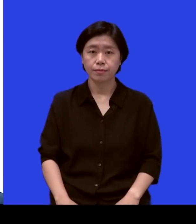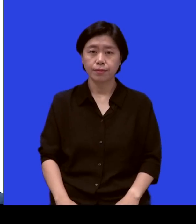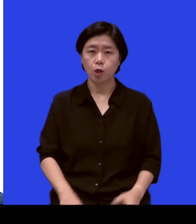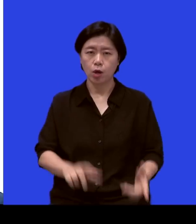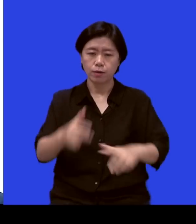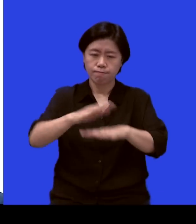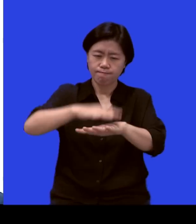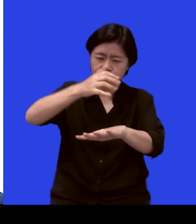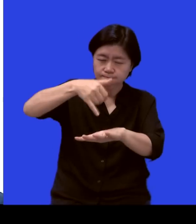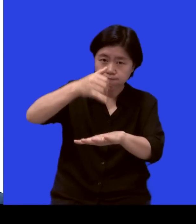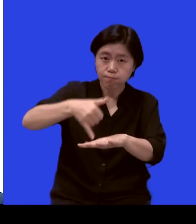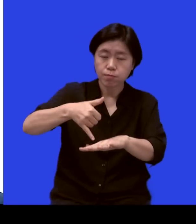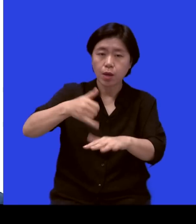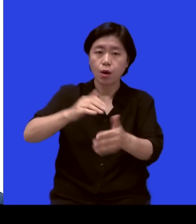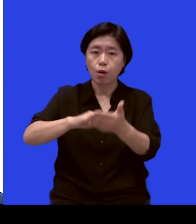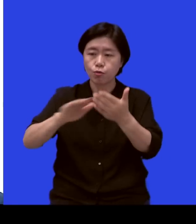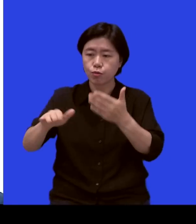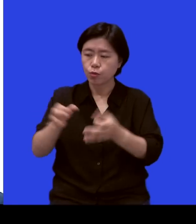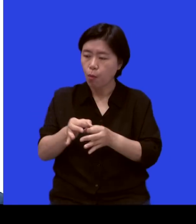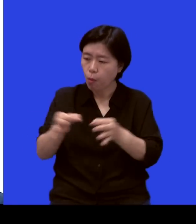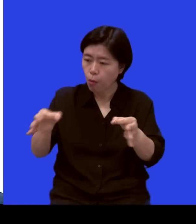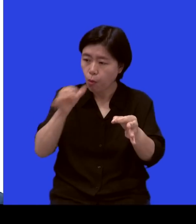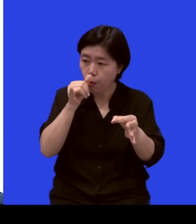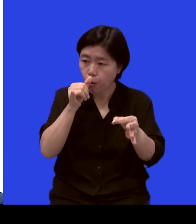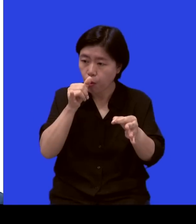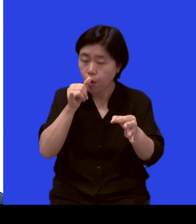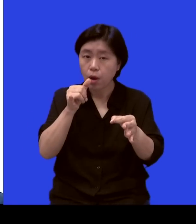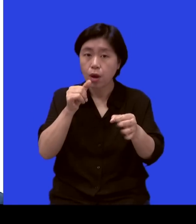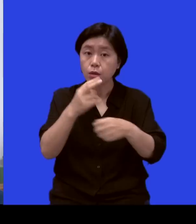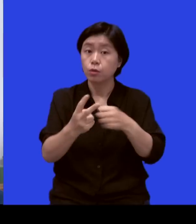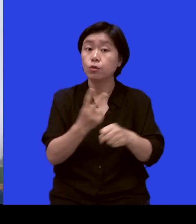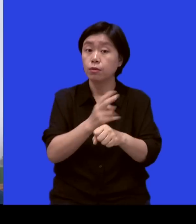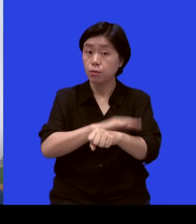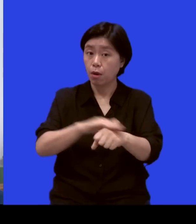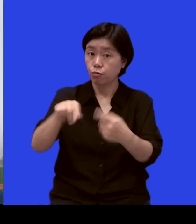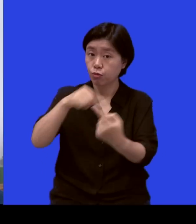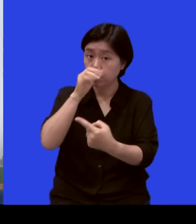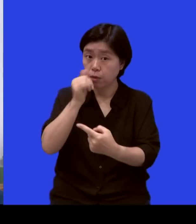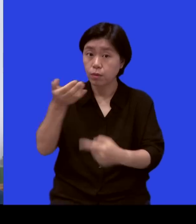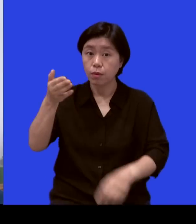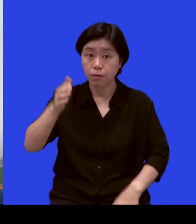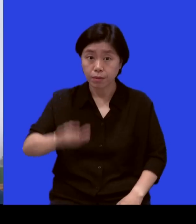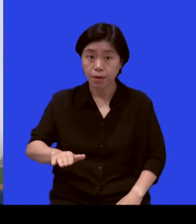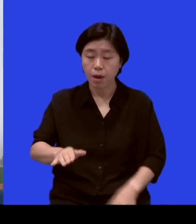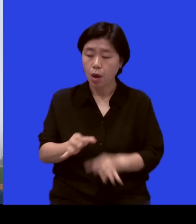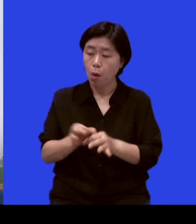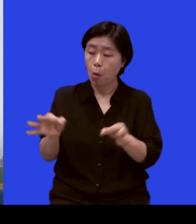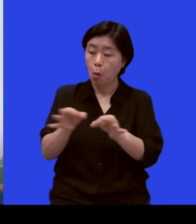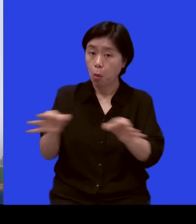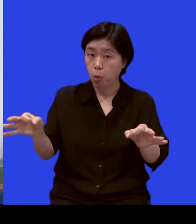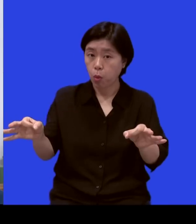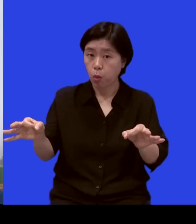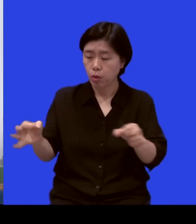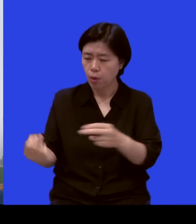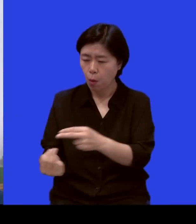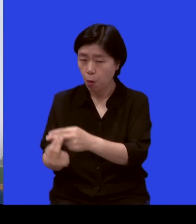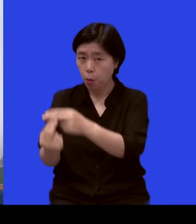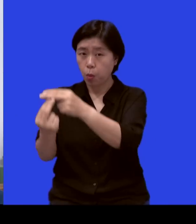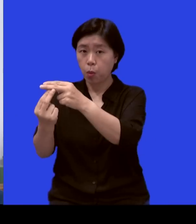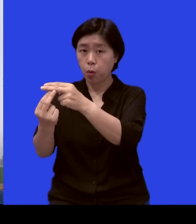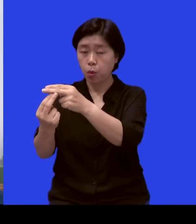모이고 근데 2년쯤 지나니까 어떤 일이 벌어지냐면 이제 몇백만 원씩 돈도 이제 좀 생기기도